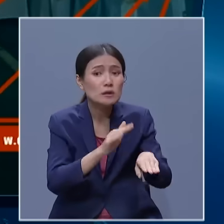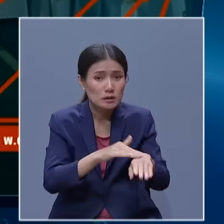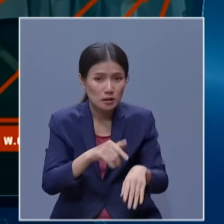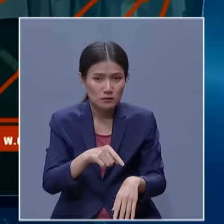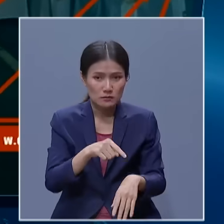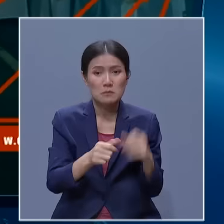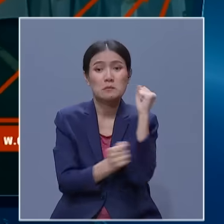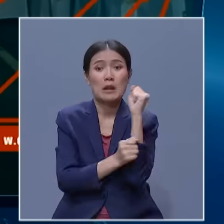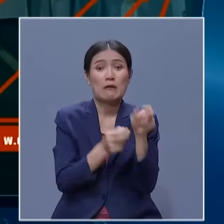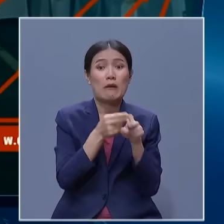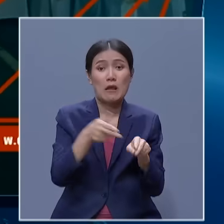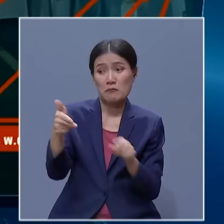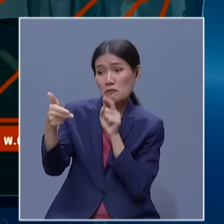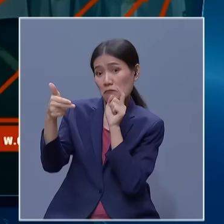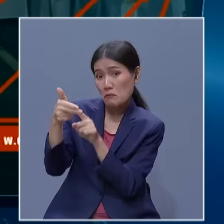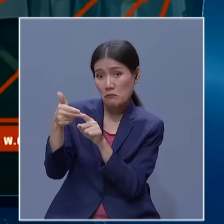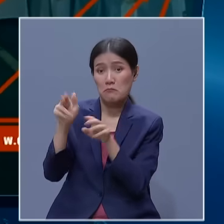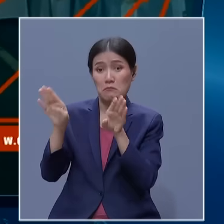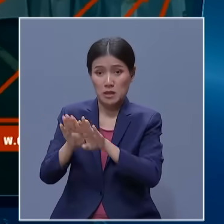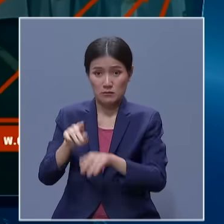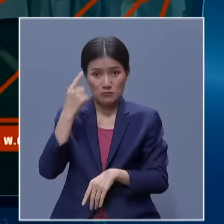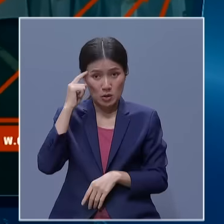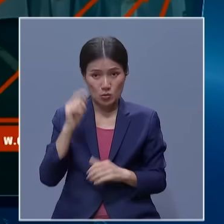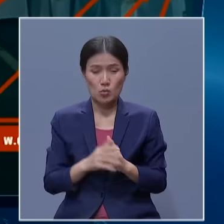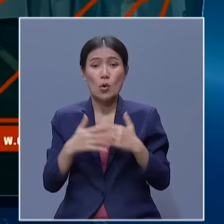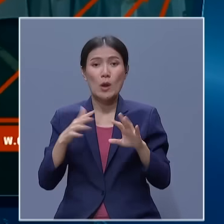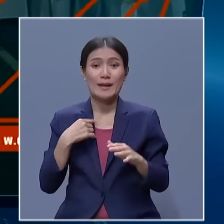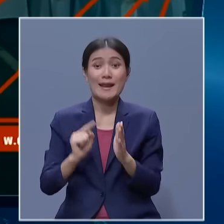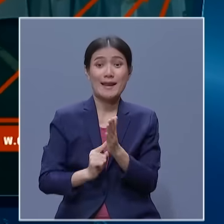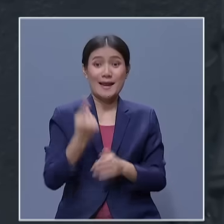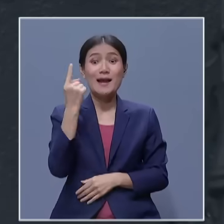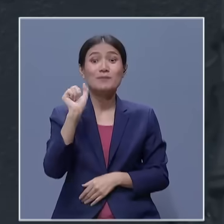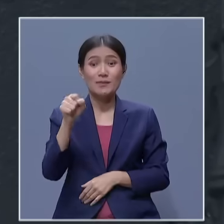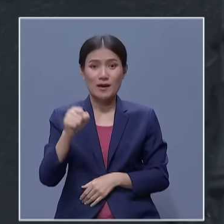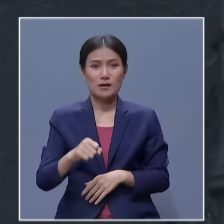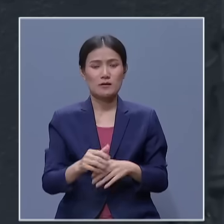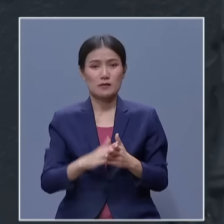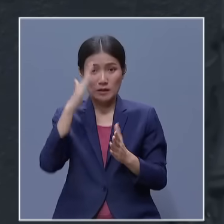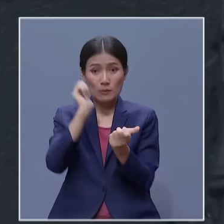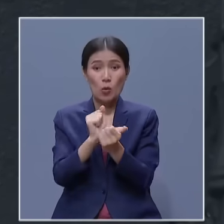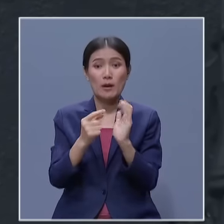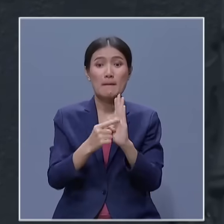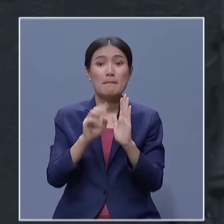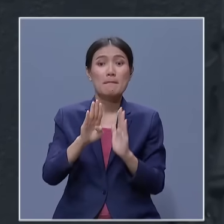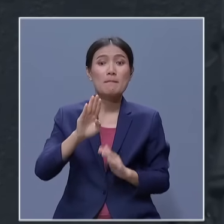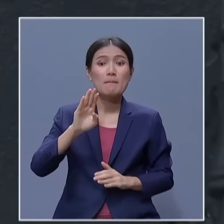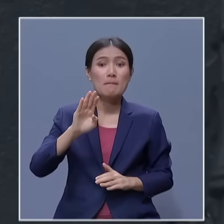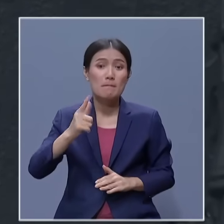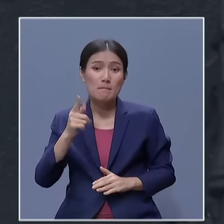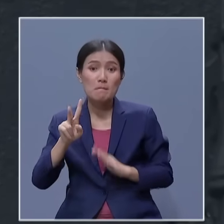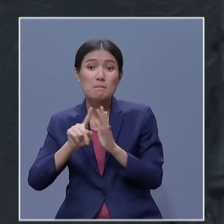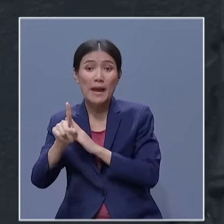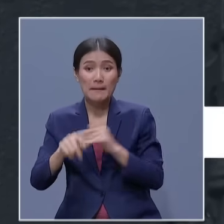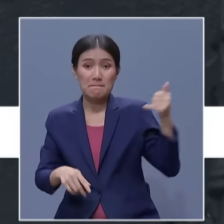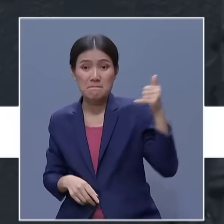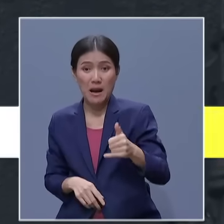นั้นจนตอนเริ่มงานสารวัตรสิวเข้ามาในงานได้ไม่นานก็มีการยิงเกิดขึ้นเป็นความฮึกเหิมเป็นความ